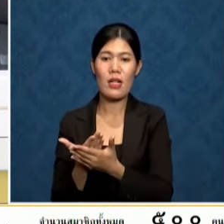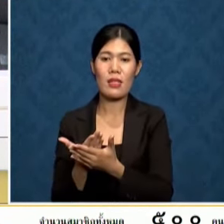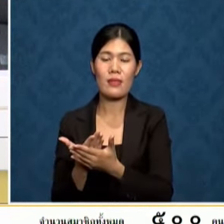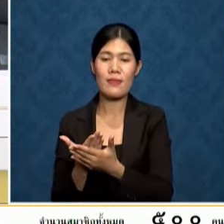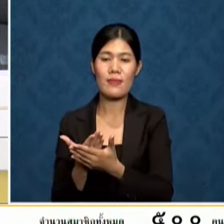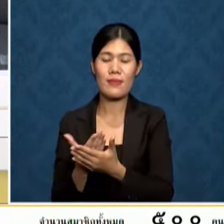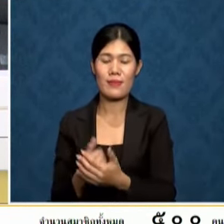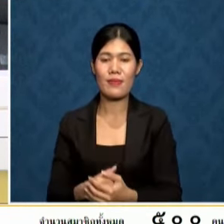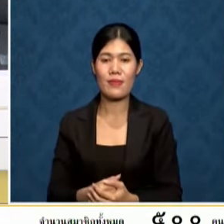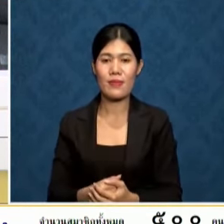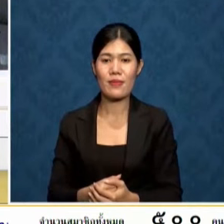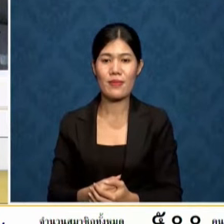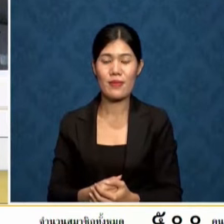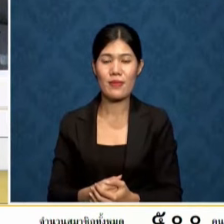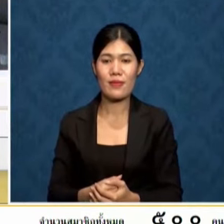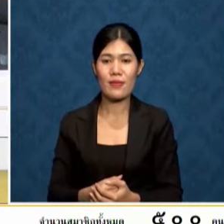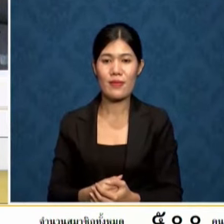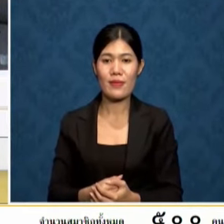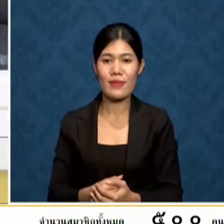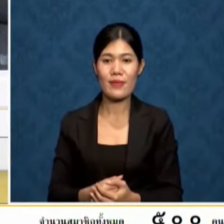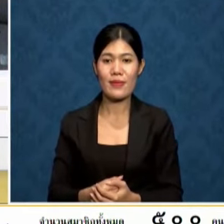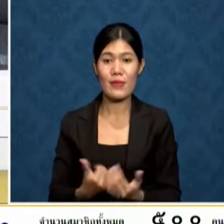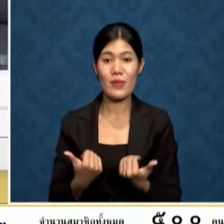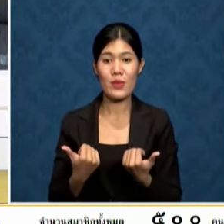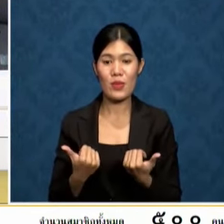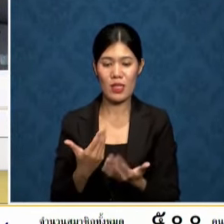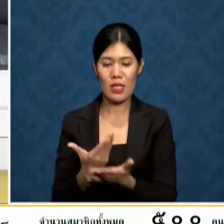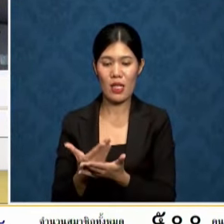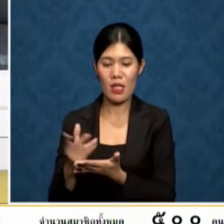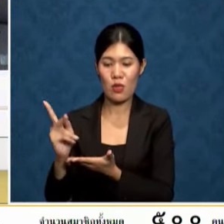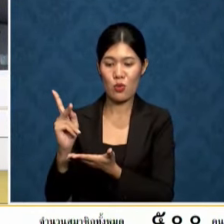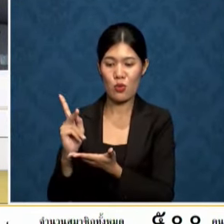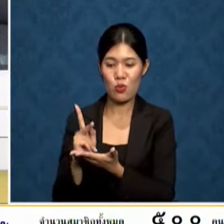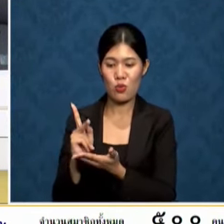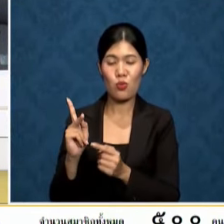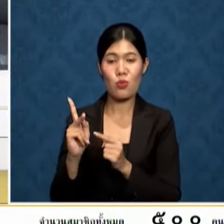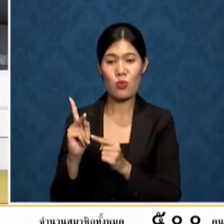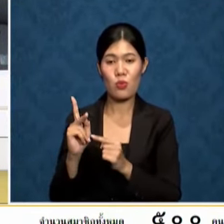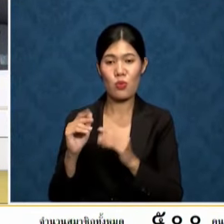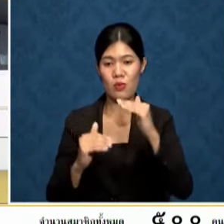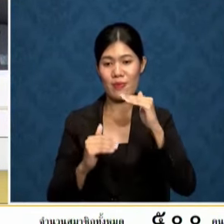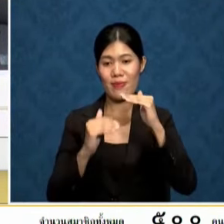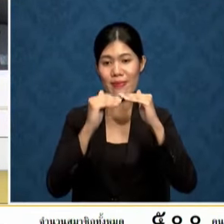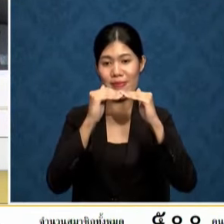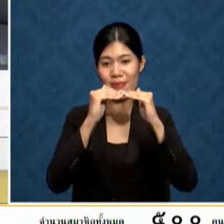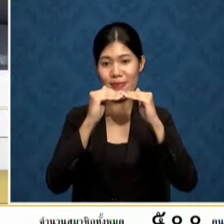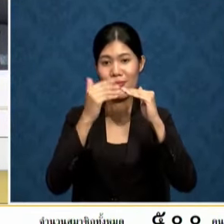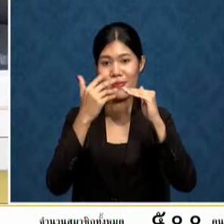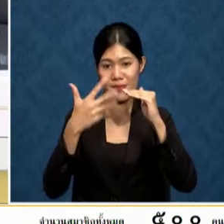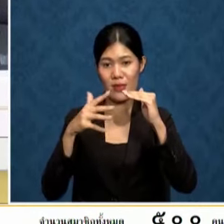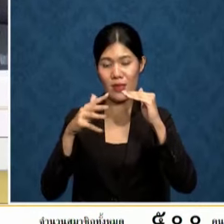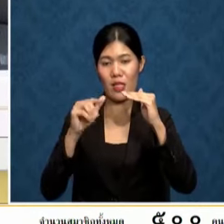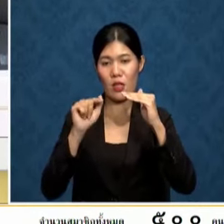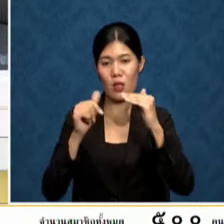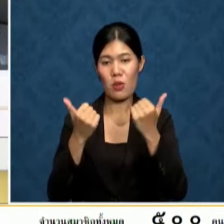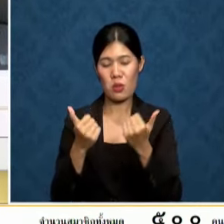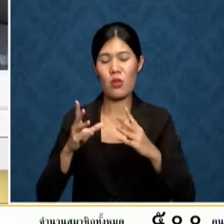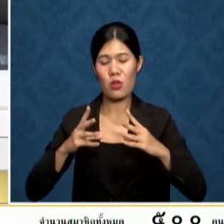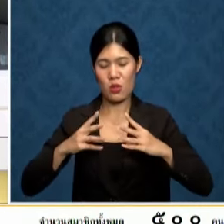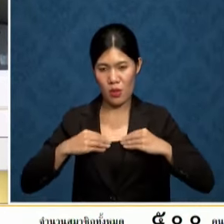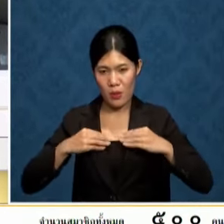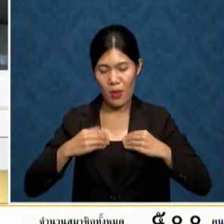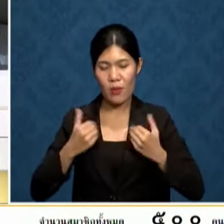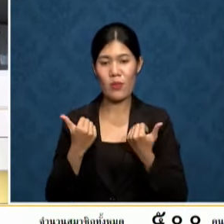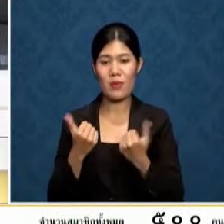การคลังเนี่ยนะครับมีการเอ่อพูดถึงว่าวันนี้เรากู้เต็มเพดานต้องยอมรับครับว่าเรากู้เพิ่มมากขึ้นจริงๆในปีนี้แต่มันเป็น